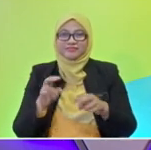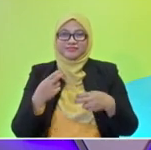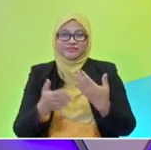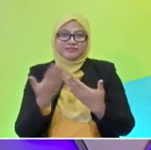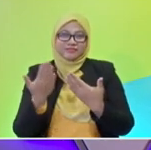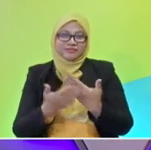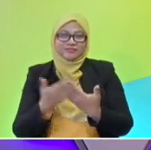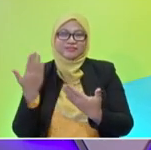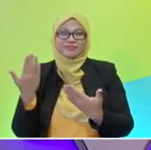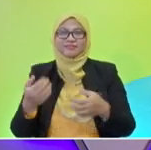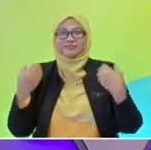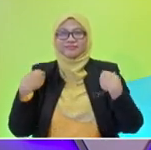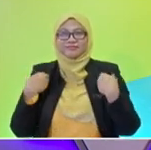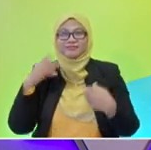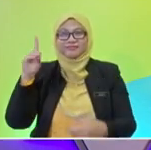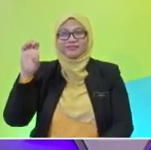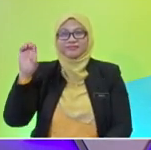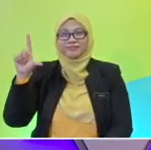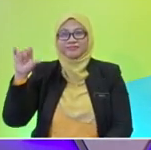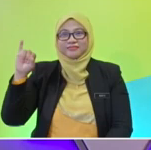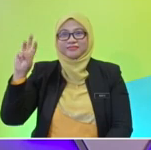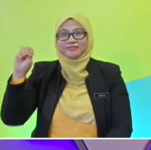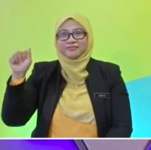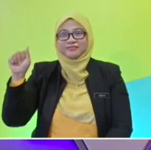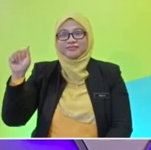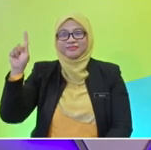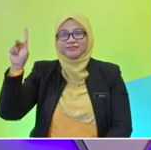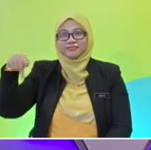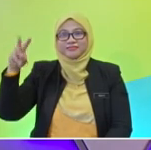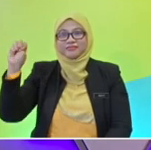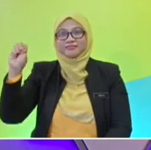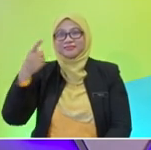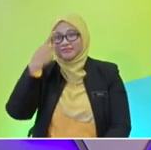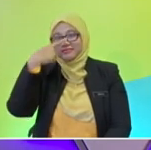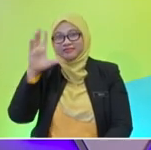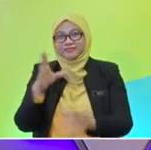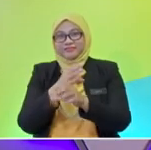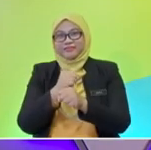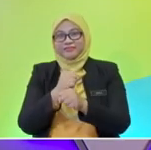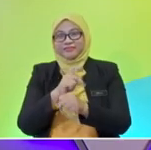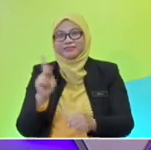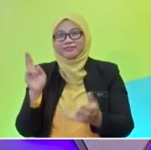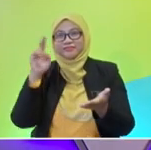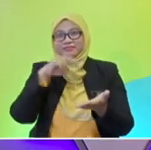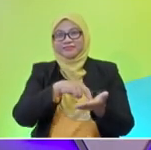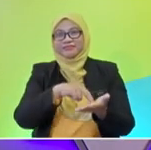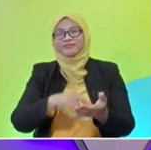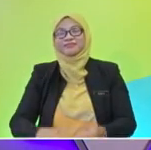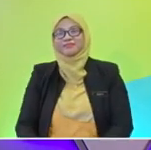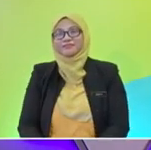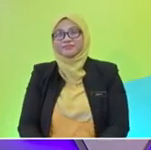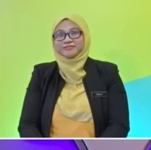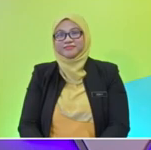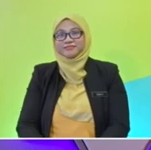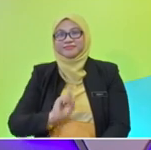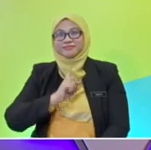pelantar delima KPM jadi anak-anak KPM untuk mendapatkan bahan-bahan rujukan baik